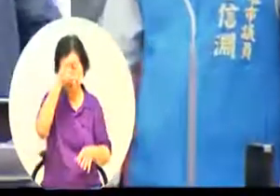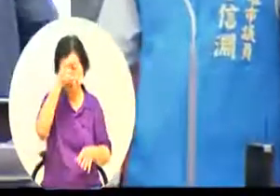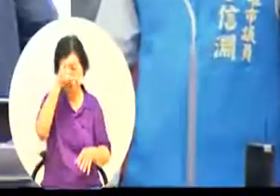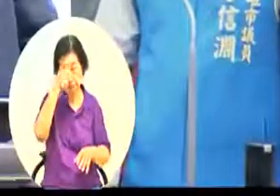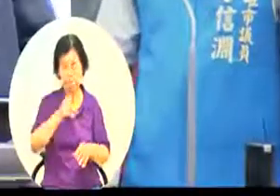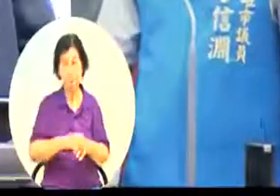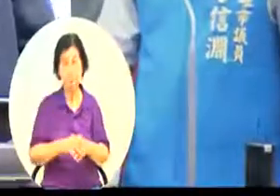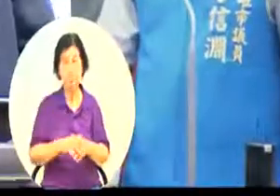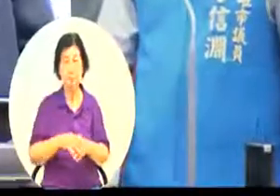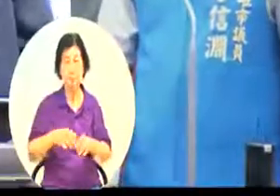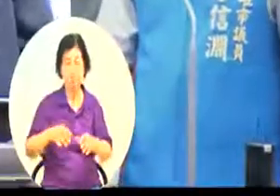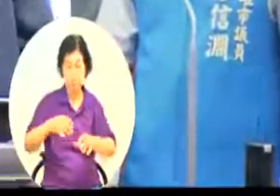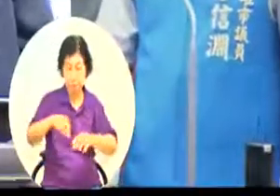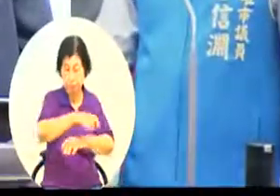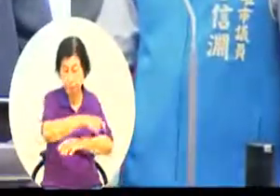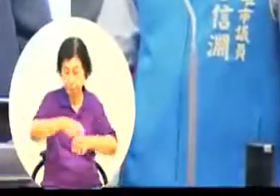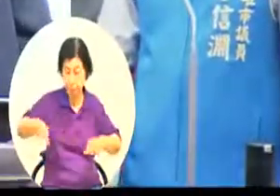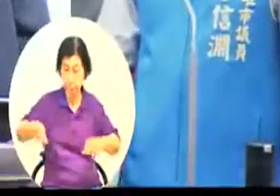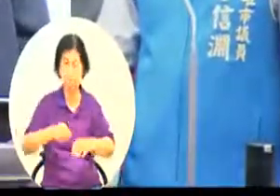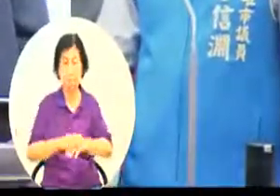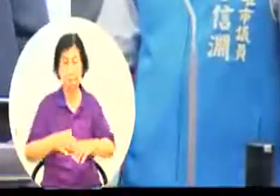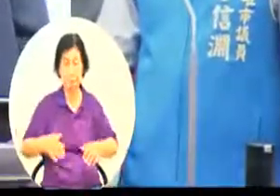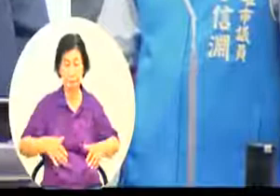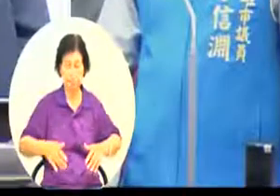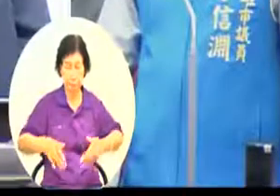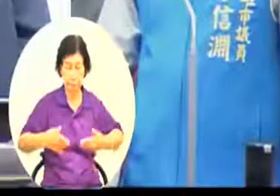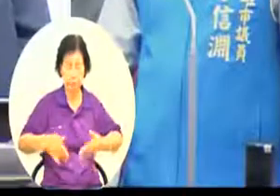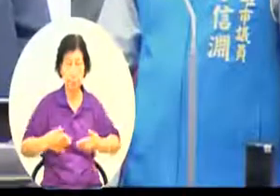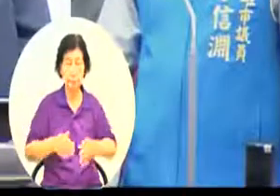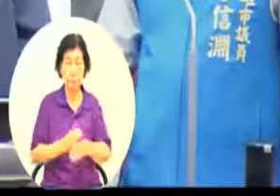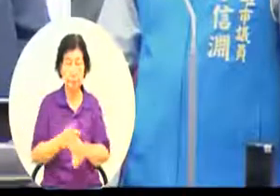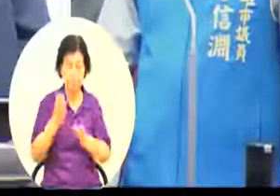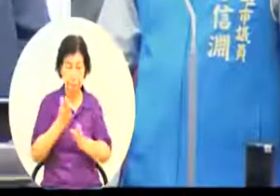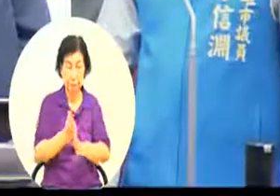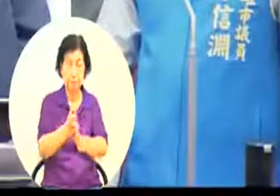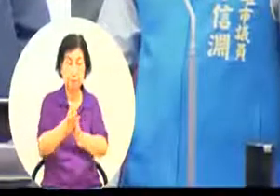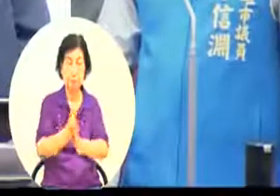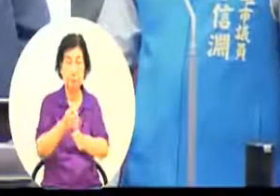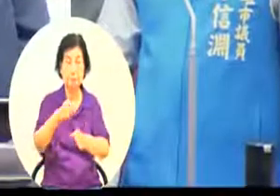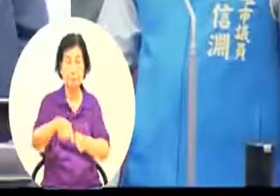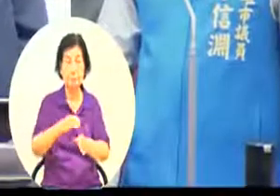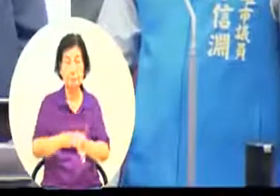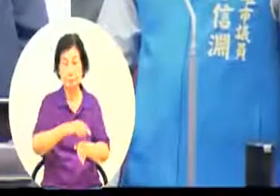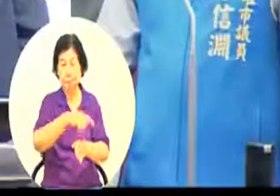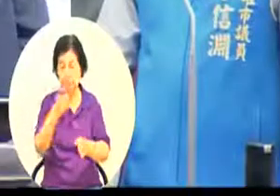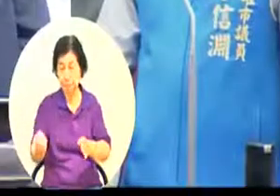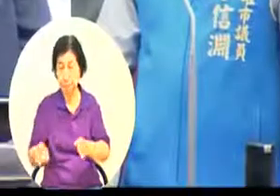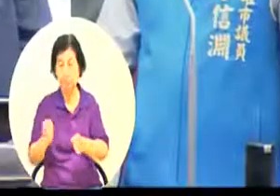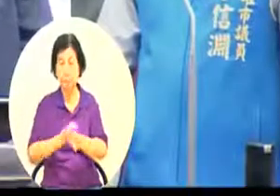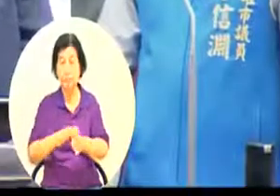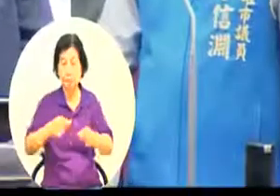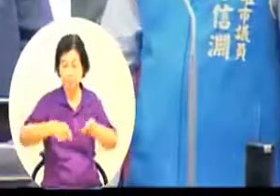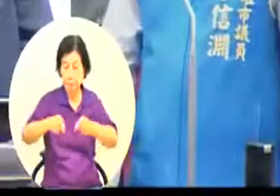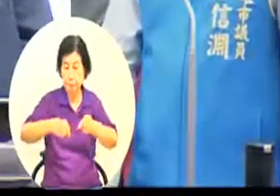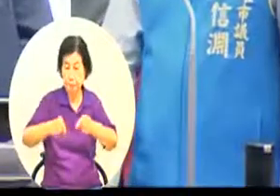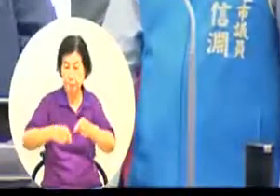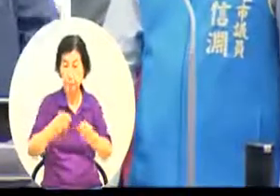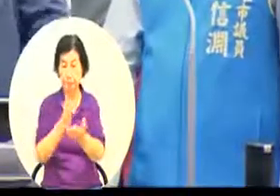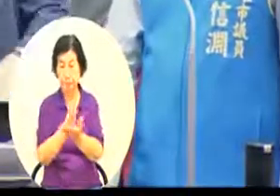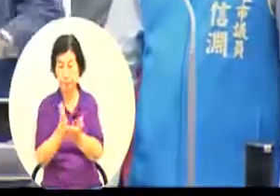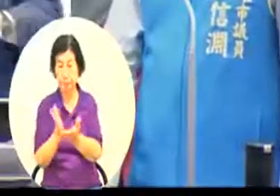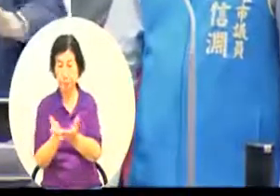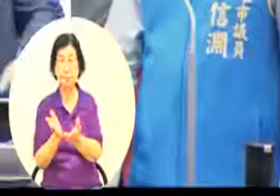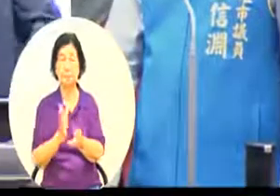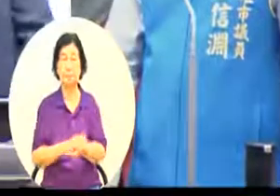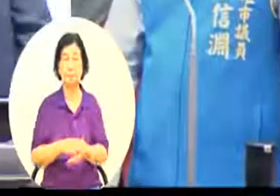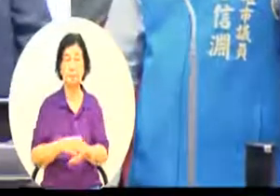有轻轨，那未来的一个接下来的规划等等，那我们方言的这些意见，那